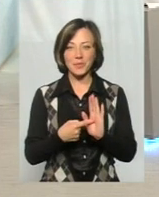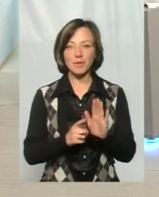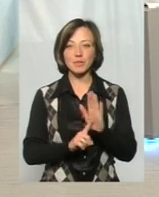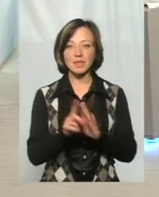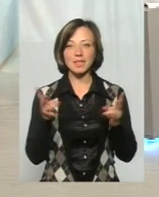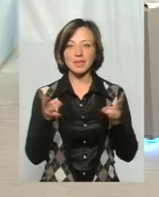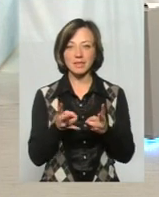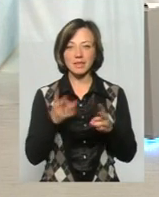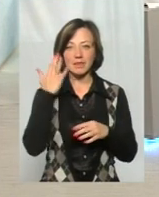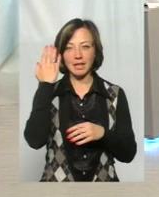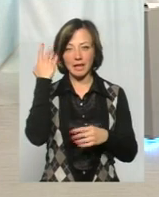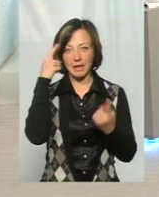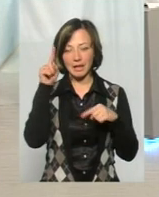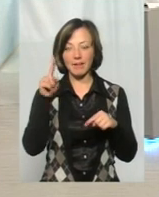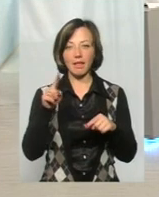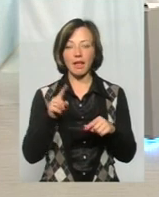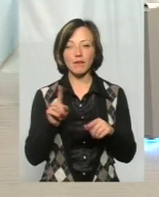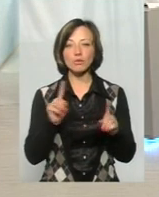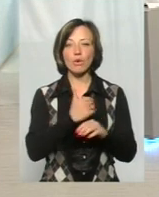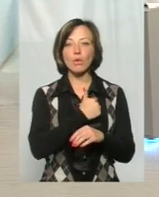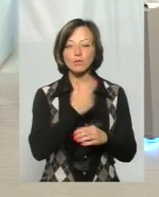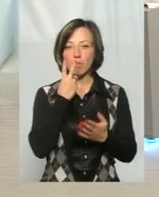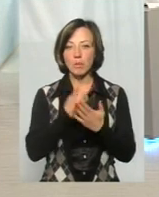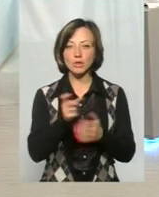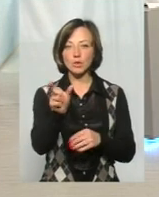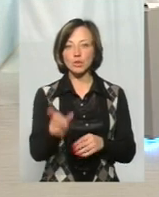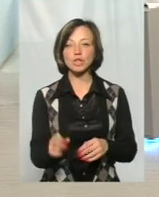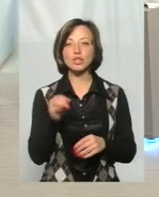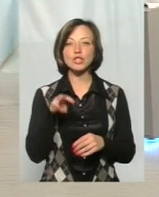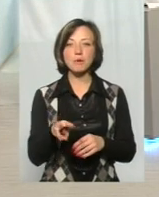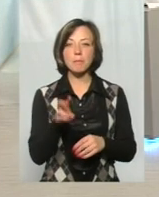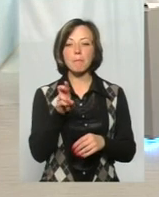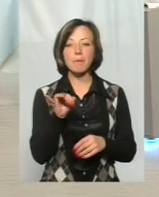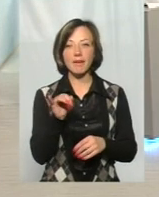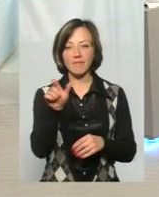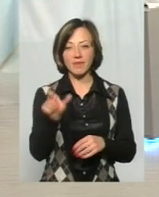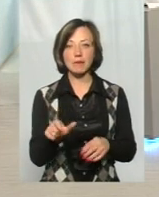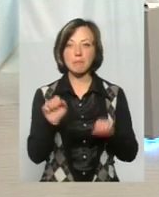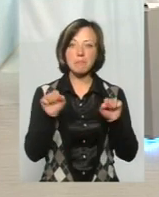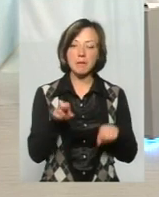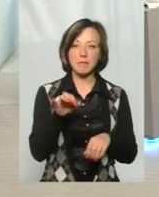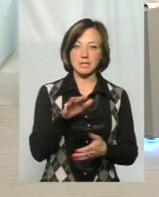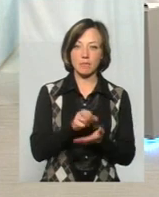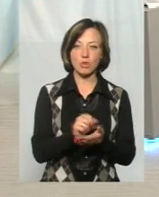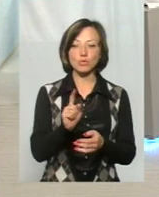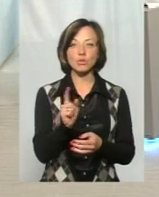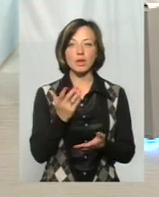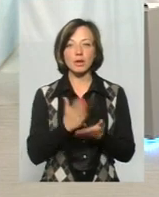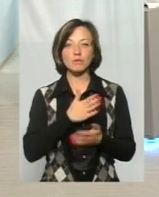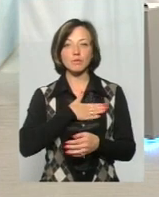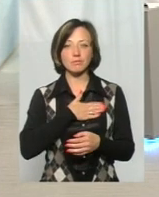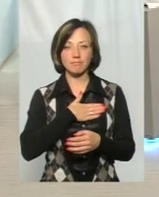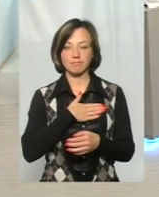Почати потрібно з ідеї. От що хоче побачити людина, чим би він міг би не те, що займатися, а до чого в нього лежить